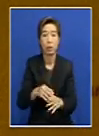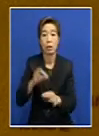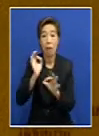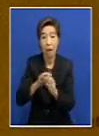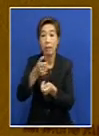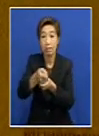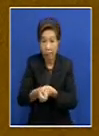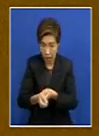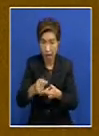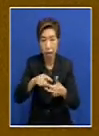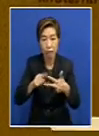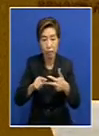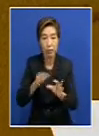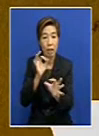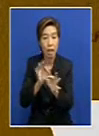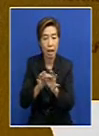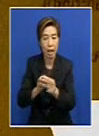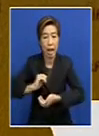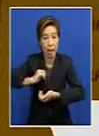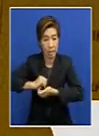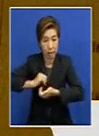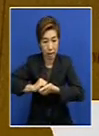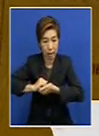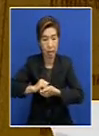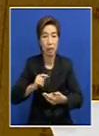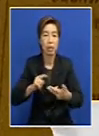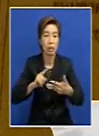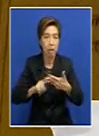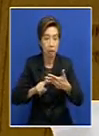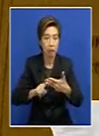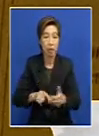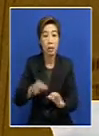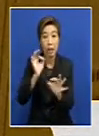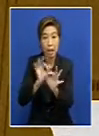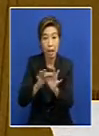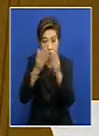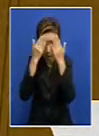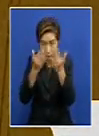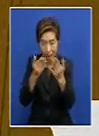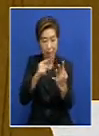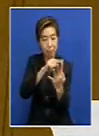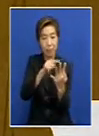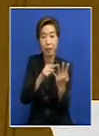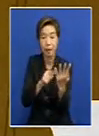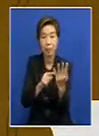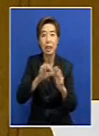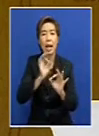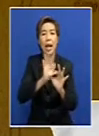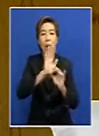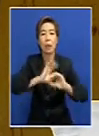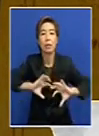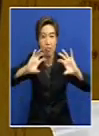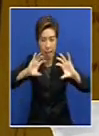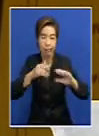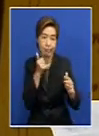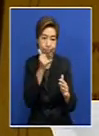รณ์การเกษตรหรือว่าธกส.ธนาคารอาคารสงเคราะห์หรือธอส.ธนาคารอิสลามแห่งประเทศไทยนะครับก็เป็นแบงก์รัฐซึ่งท